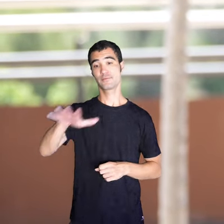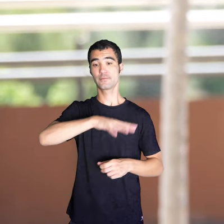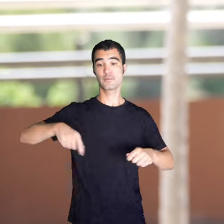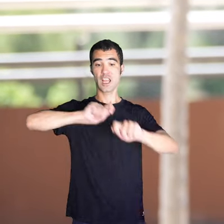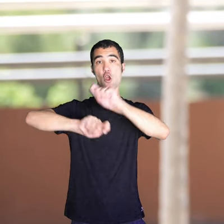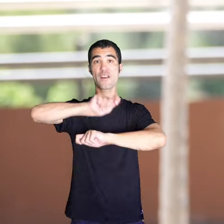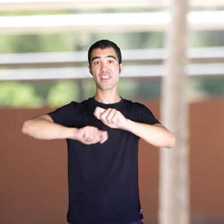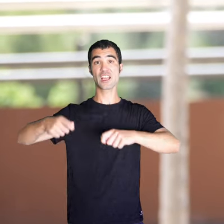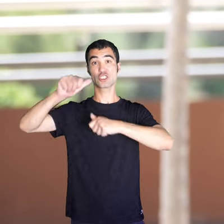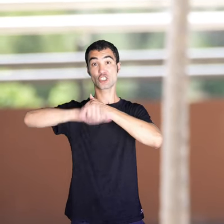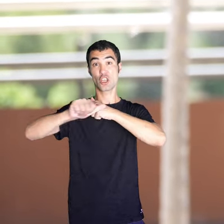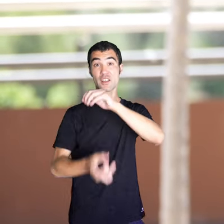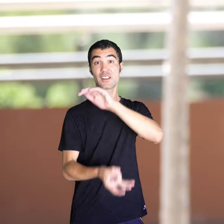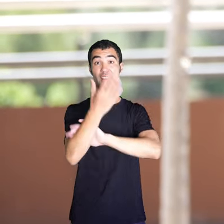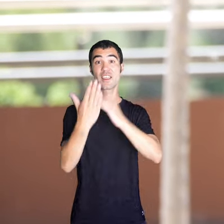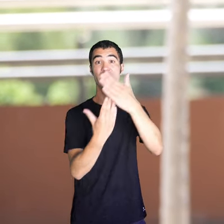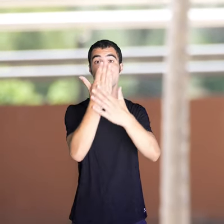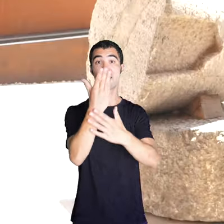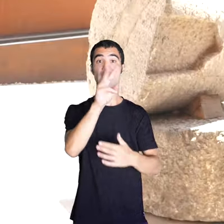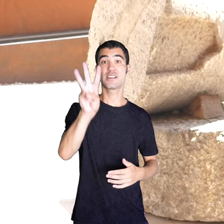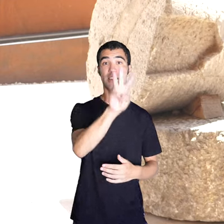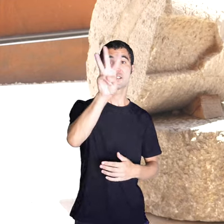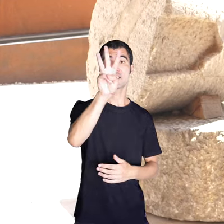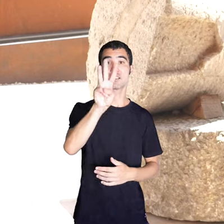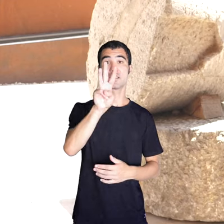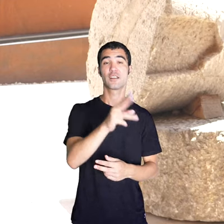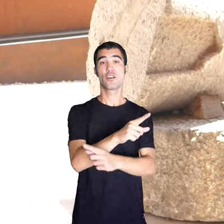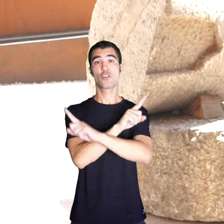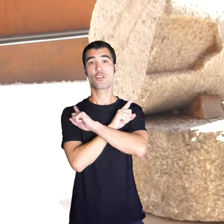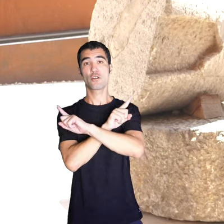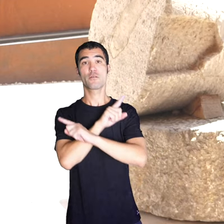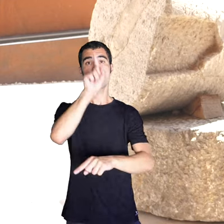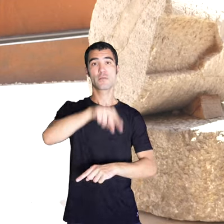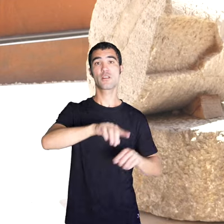va a fundar el día 3 de l'11 de